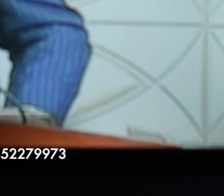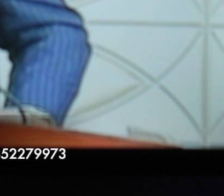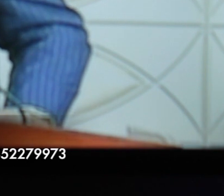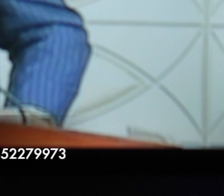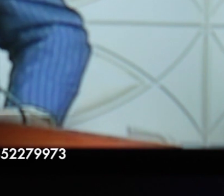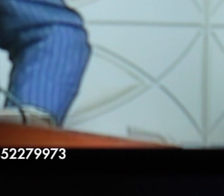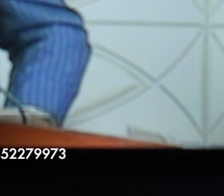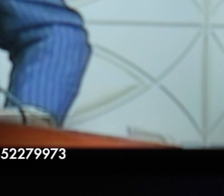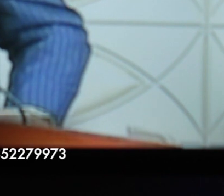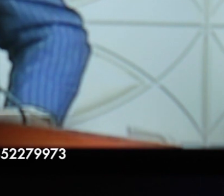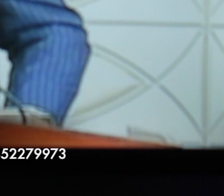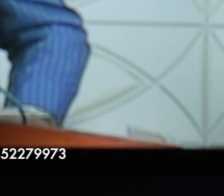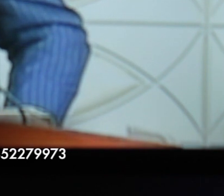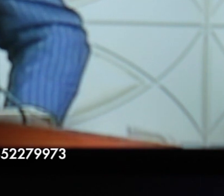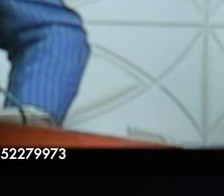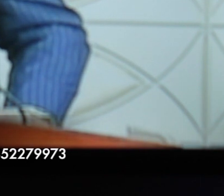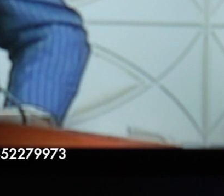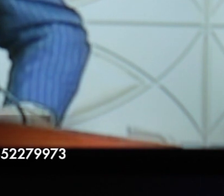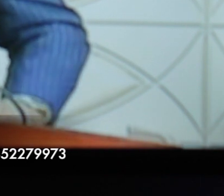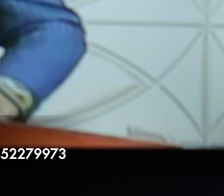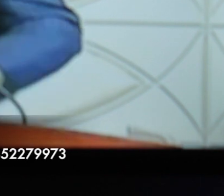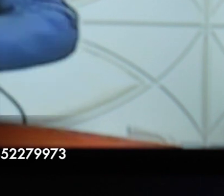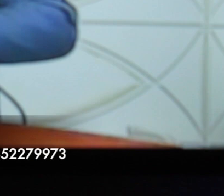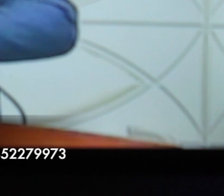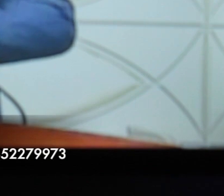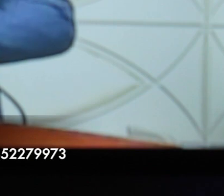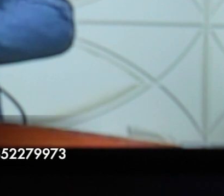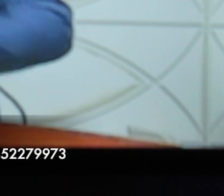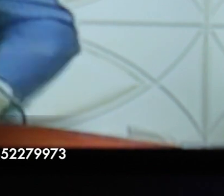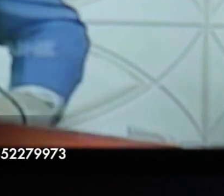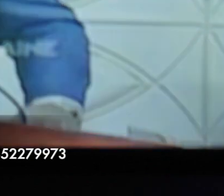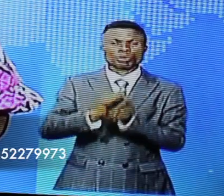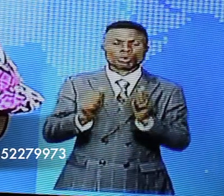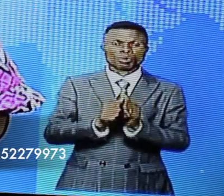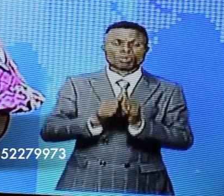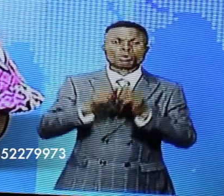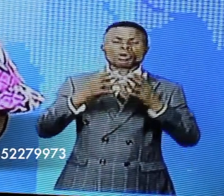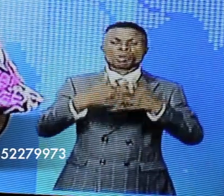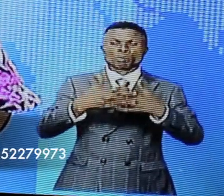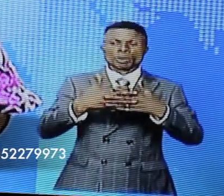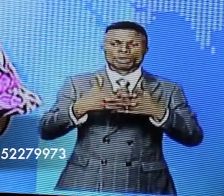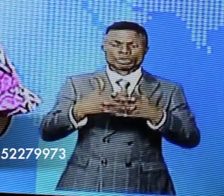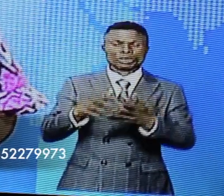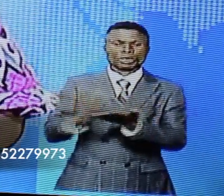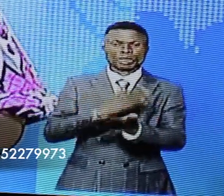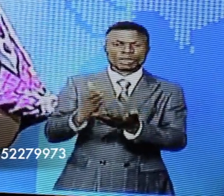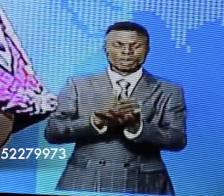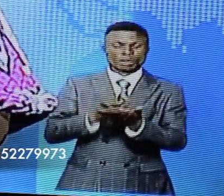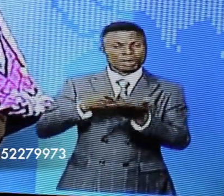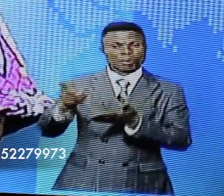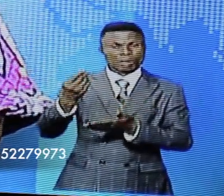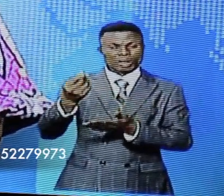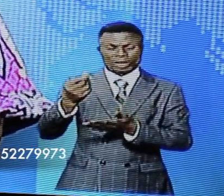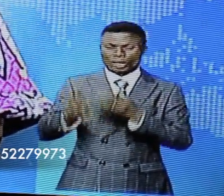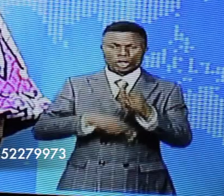la République démocratique du Congo. Je vous remercie. Place, paiement non conforme à